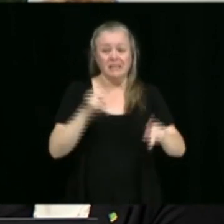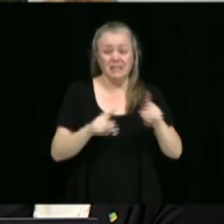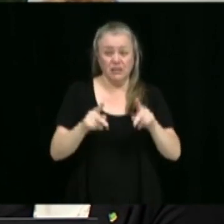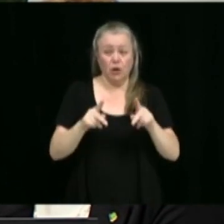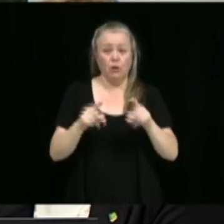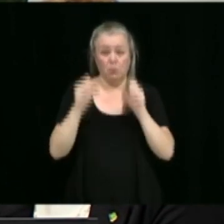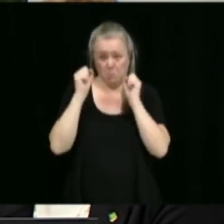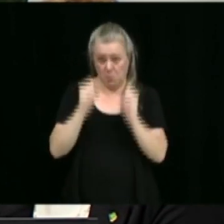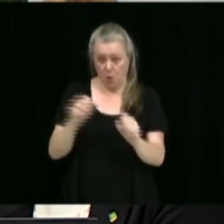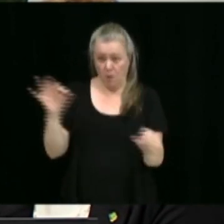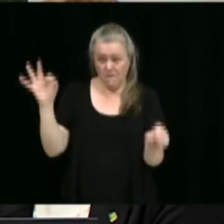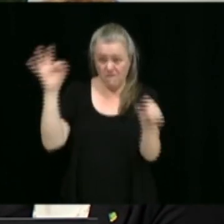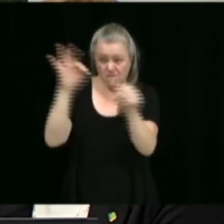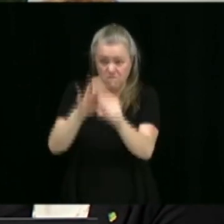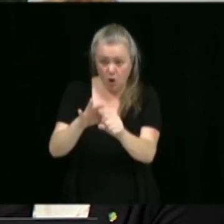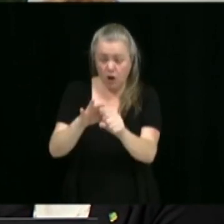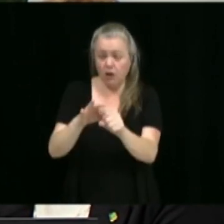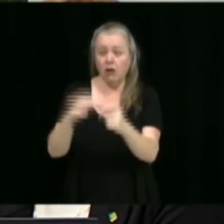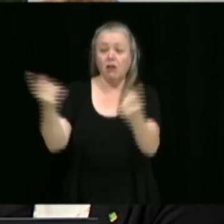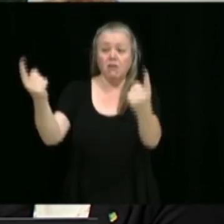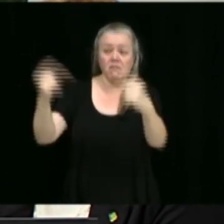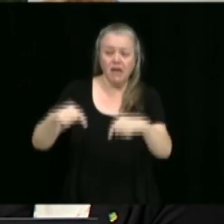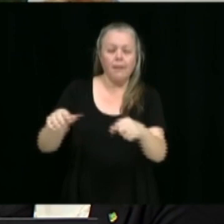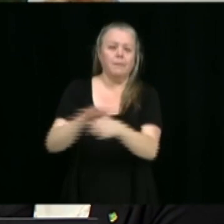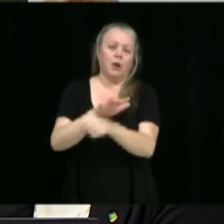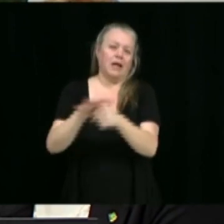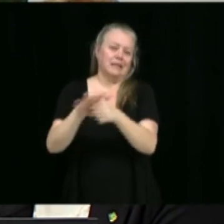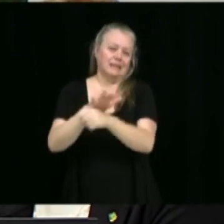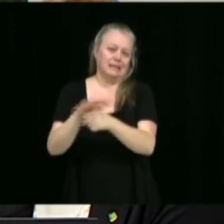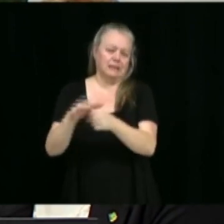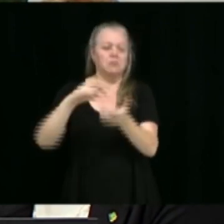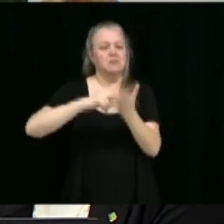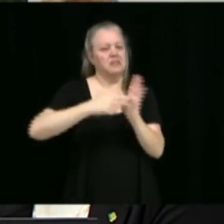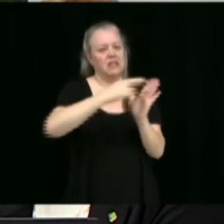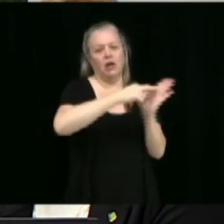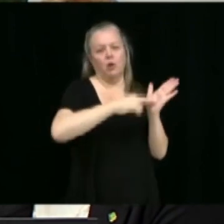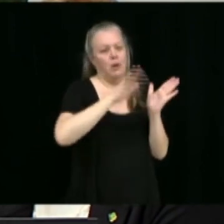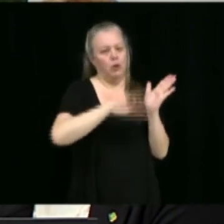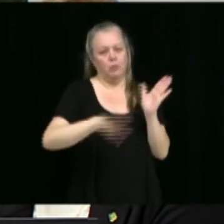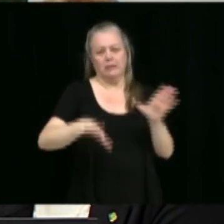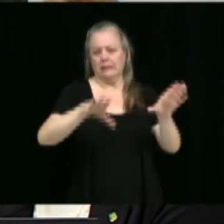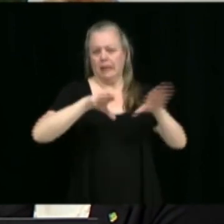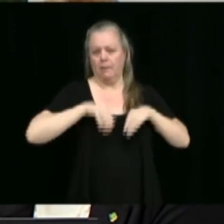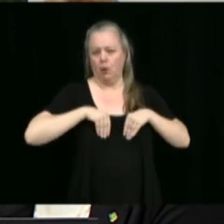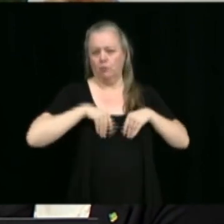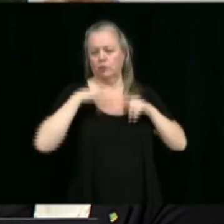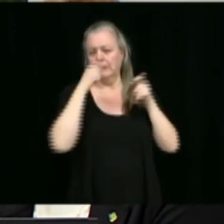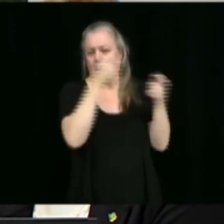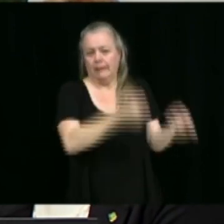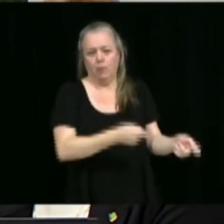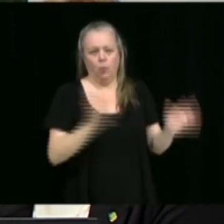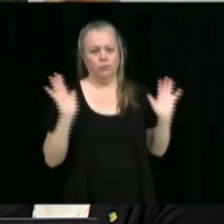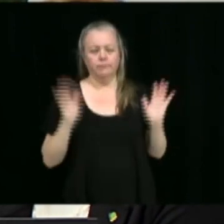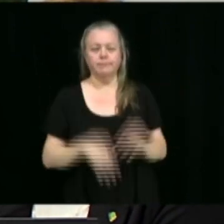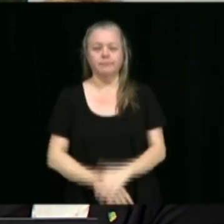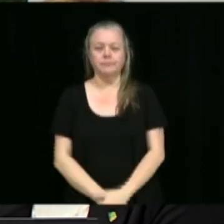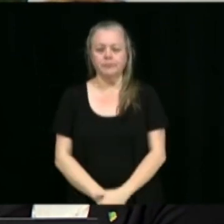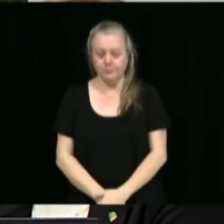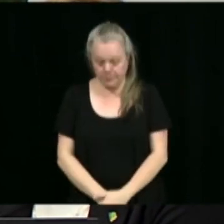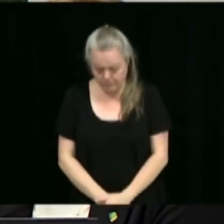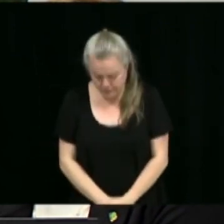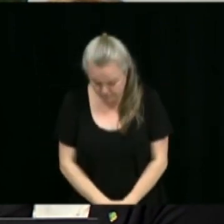été atteint pour qu'un référendum soit tenu, les règlements sont réputés approuvés. C'est un dépôt également.